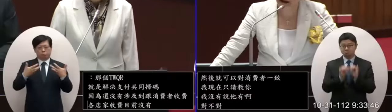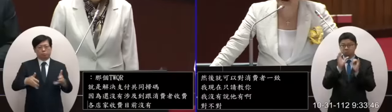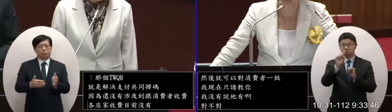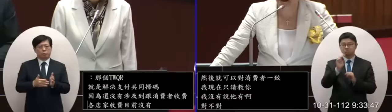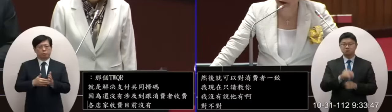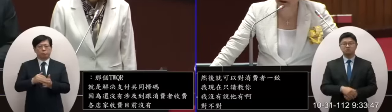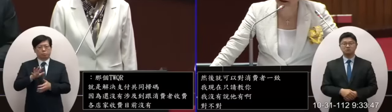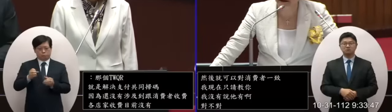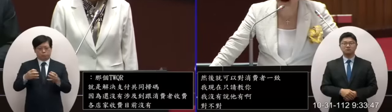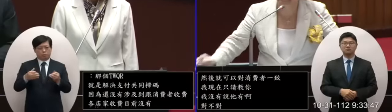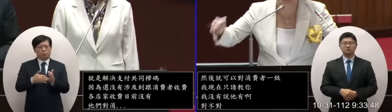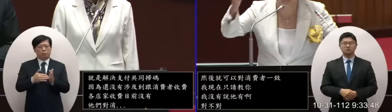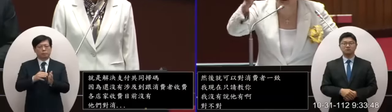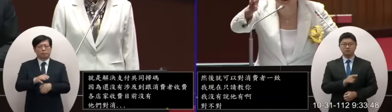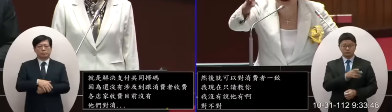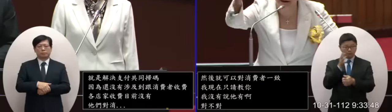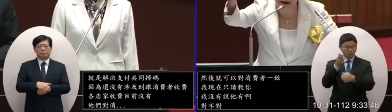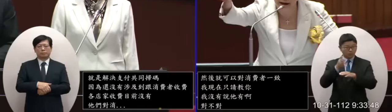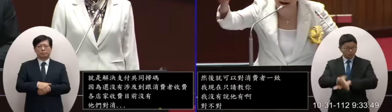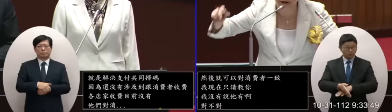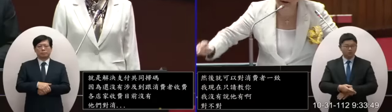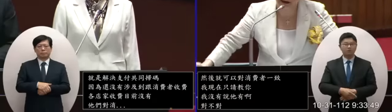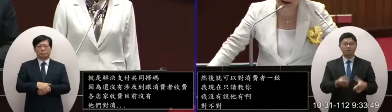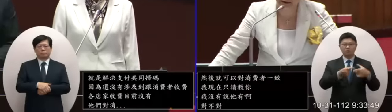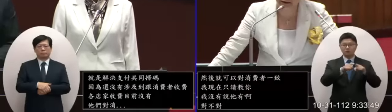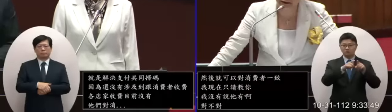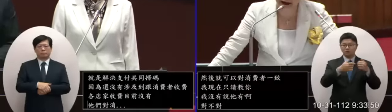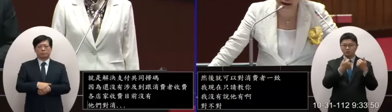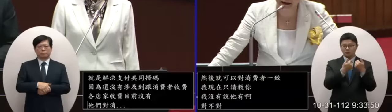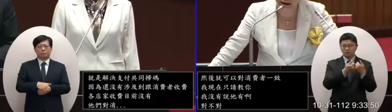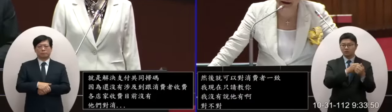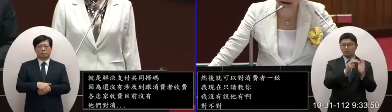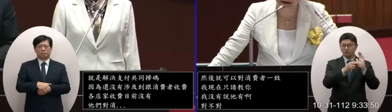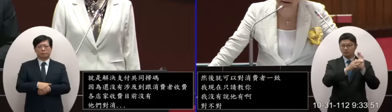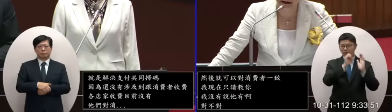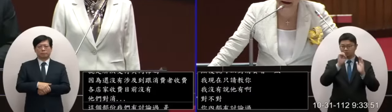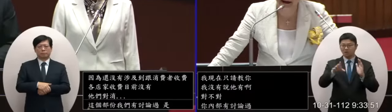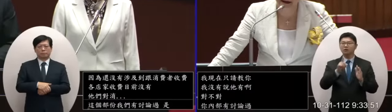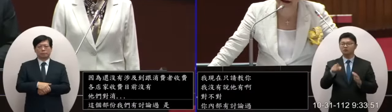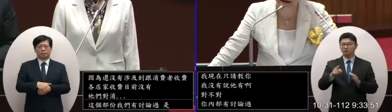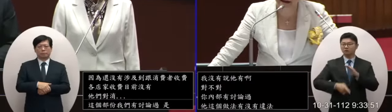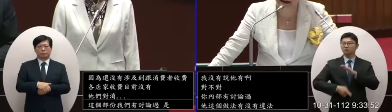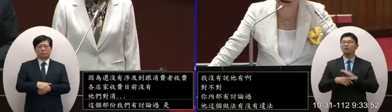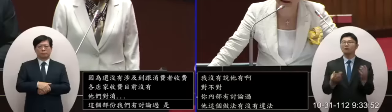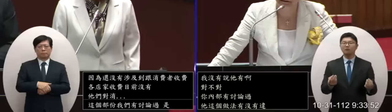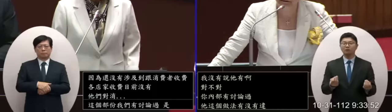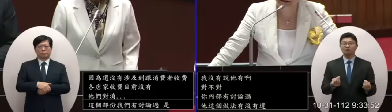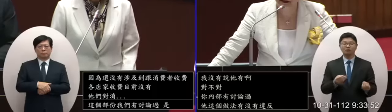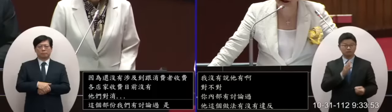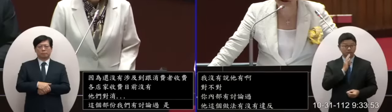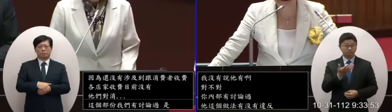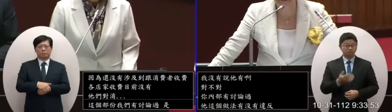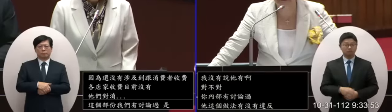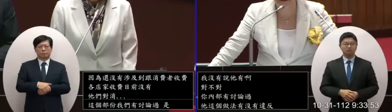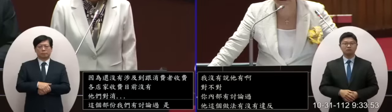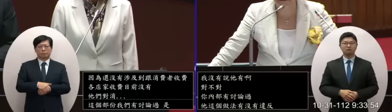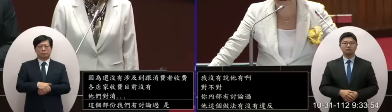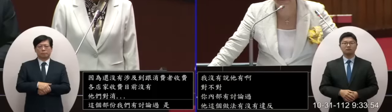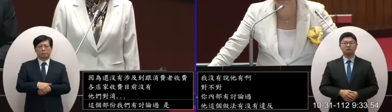过， 你问过，然后也公平会是告诉了他们说他是合法的行为。你现在的意思是这样子？那